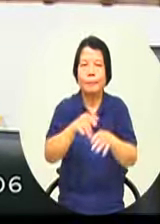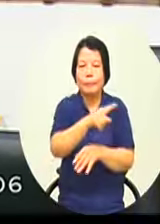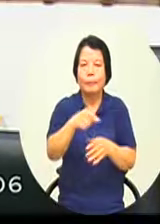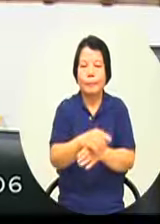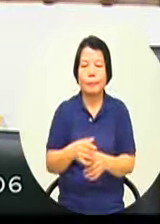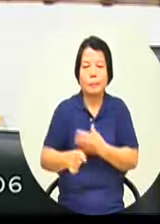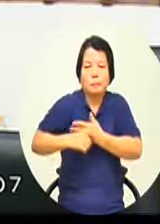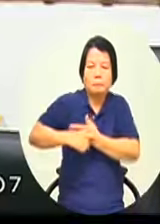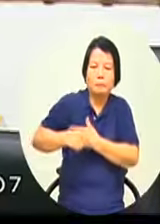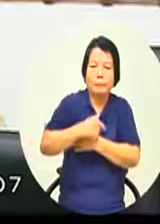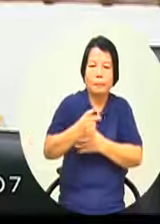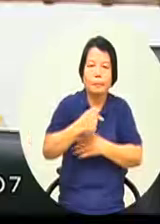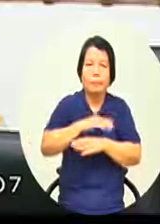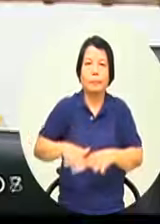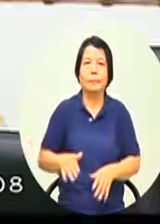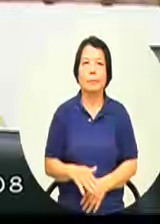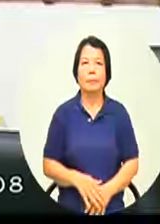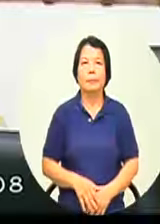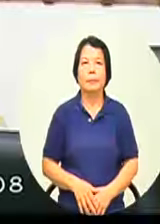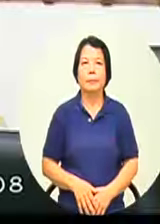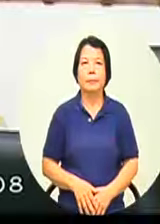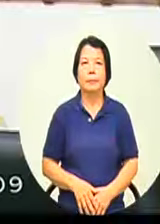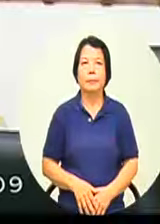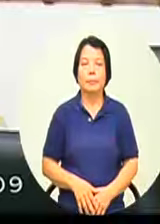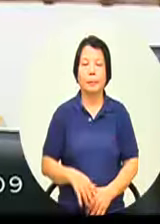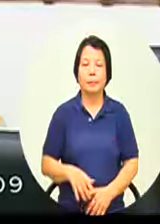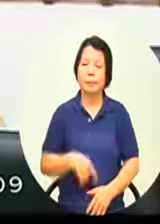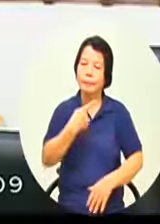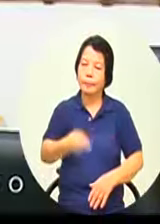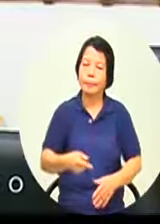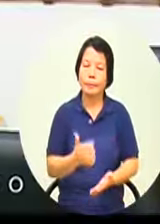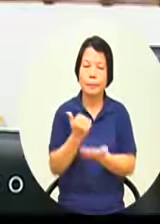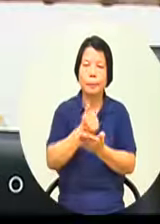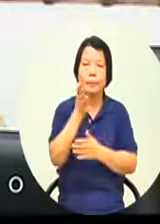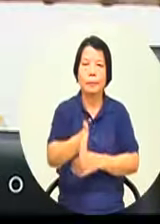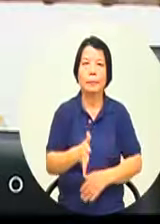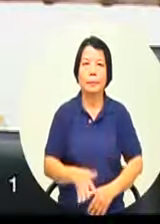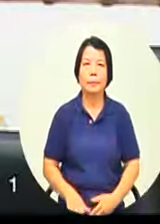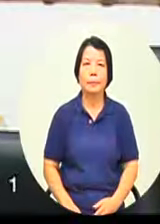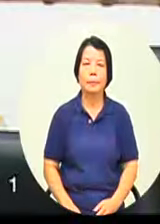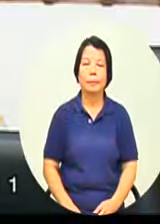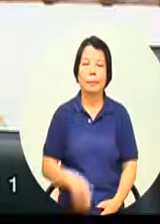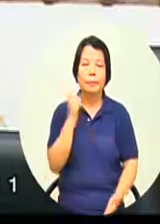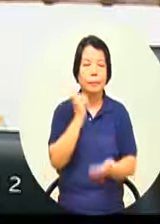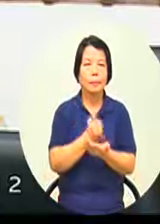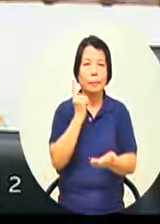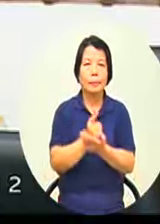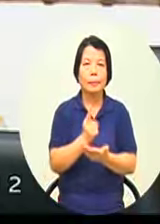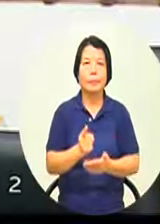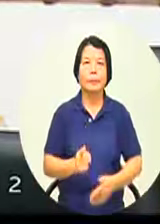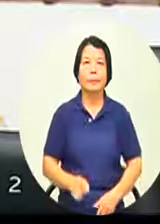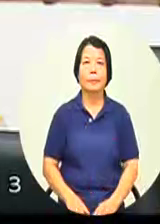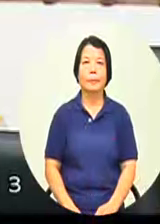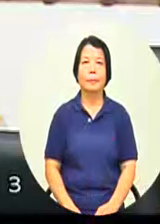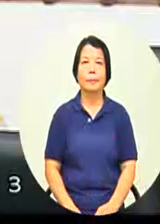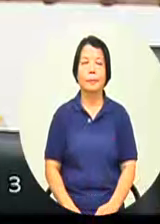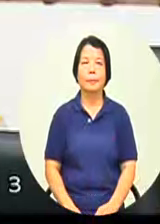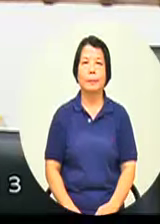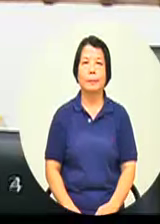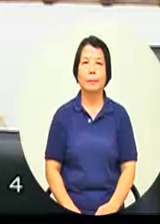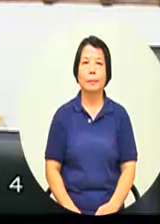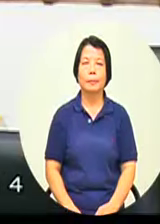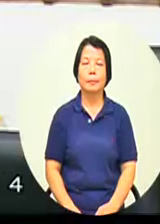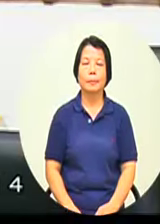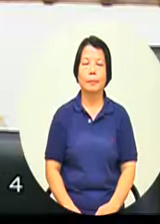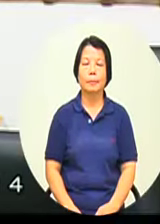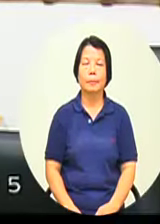紧张的不得了。那接下来呢，我要请教，就是说其实每一次啊，那个本席都